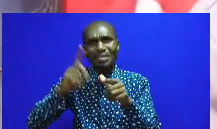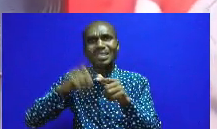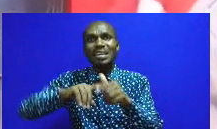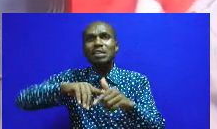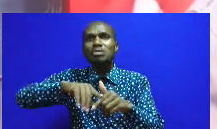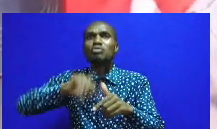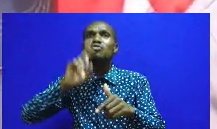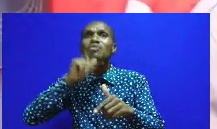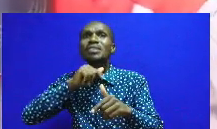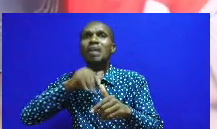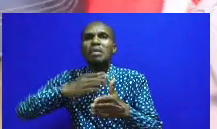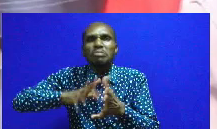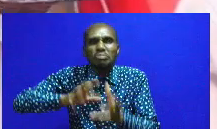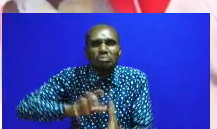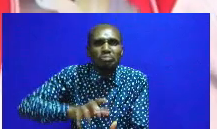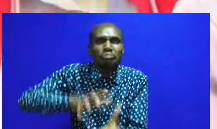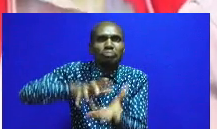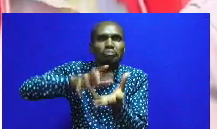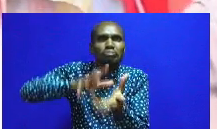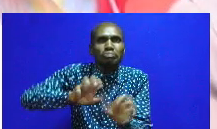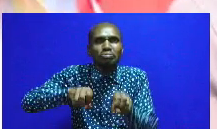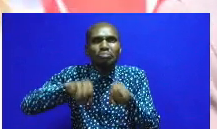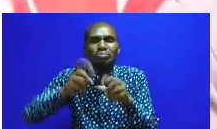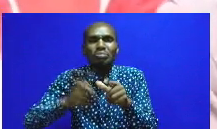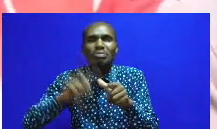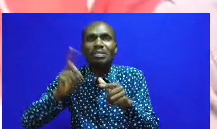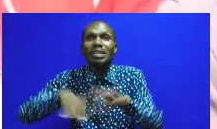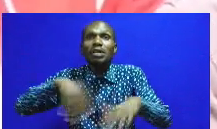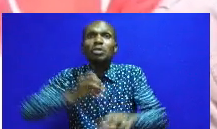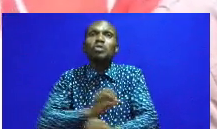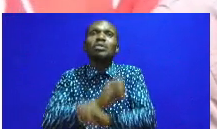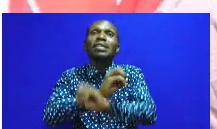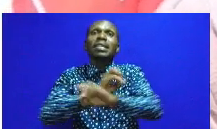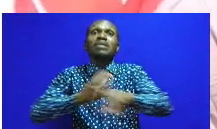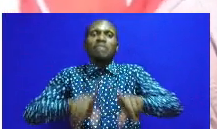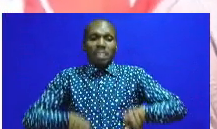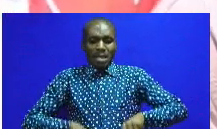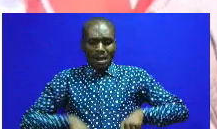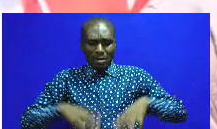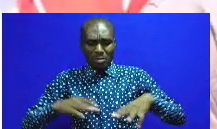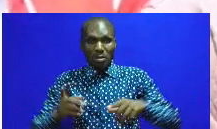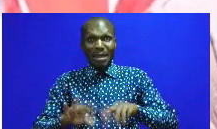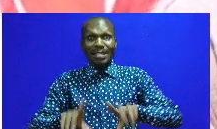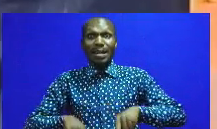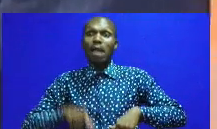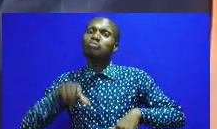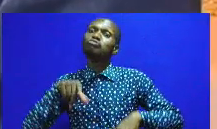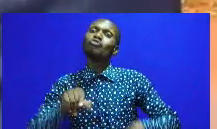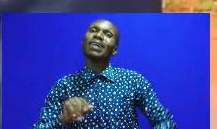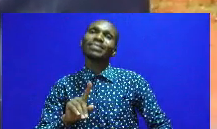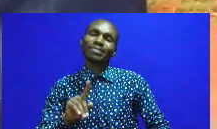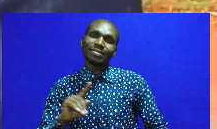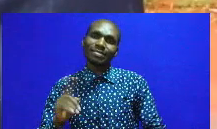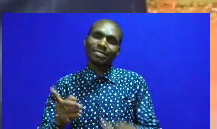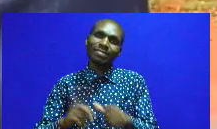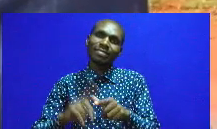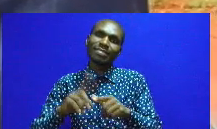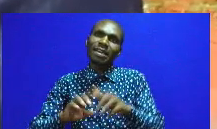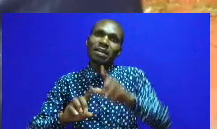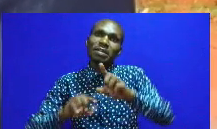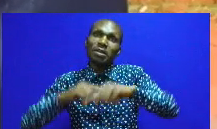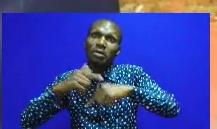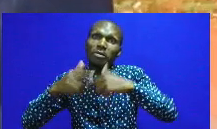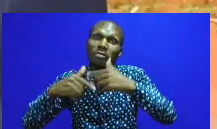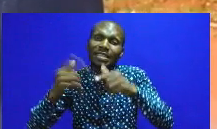mupungusa mangana ye speed asepa ara nali mora konya magima ya abantu baito na magima ino inumwe kabanyana gwetere taro ya rero